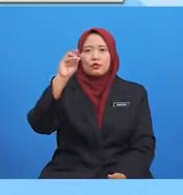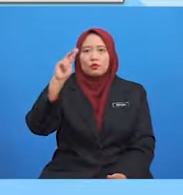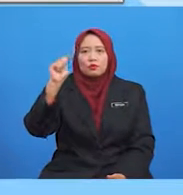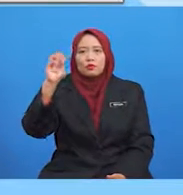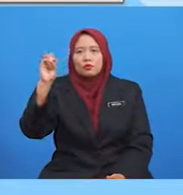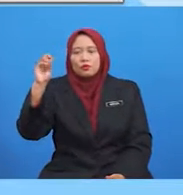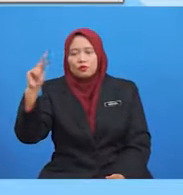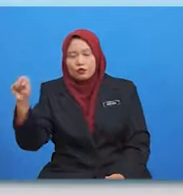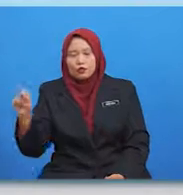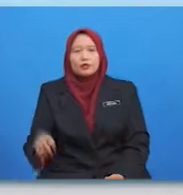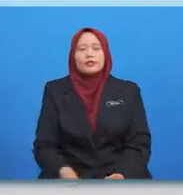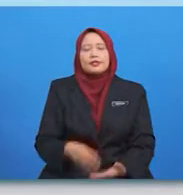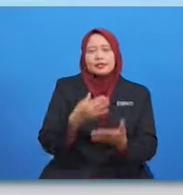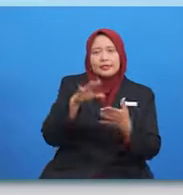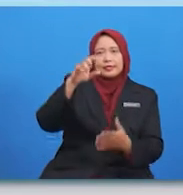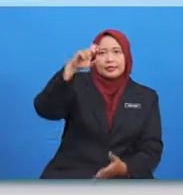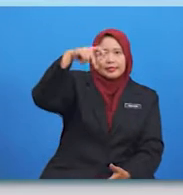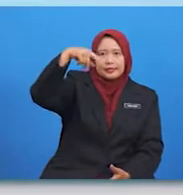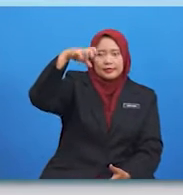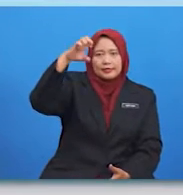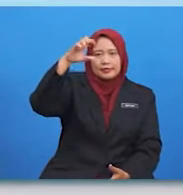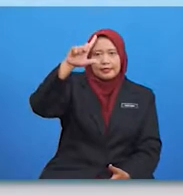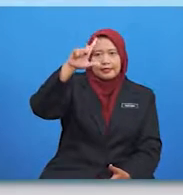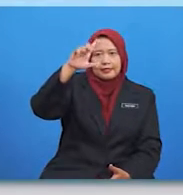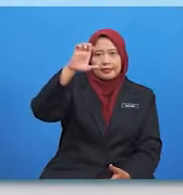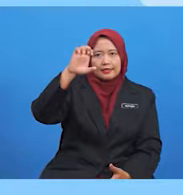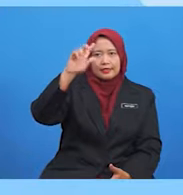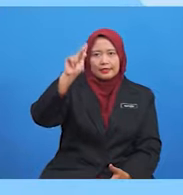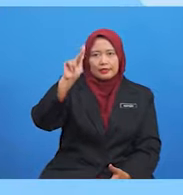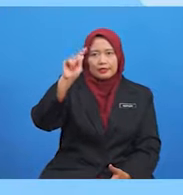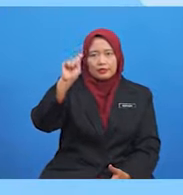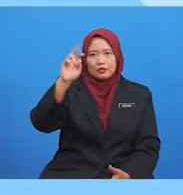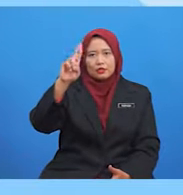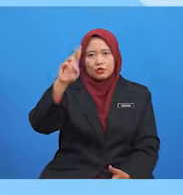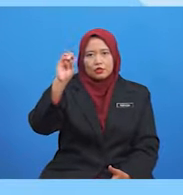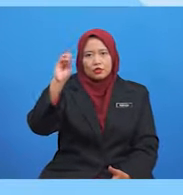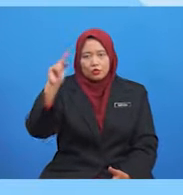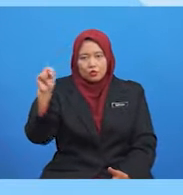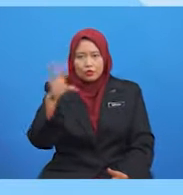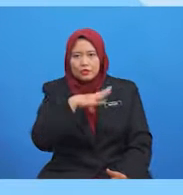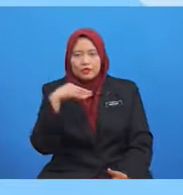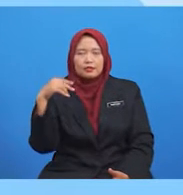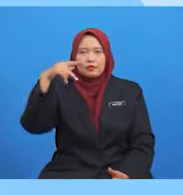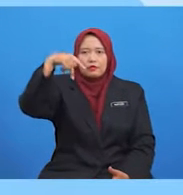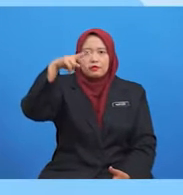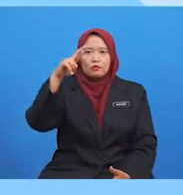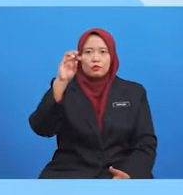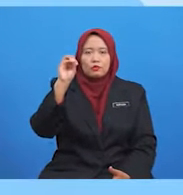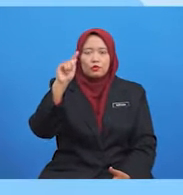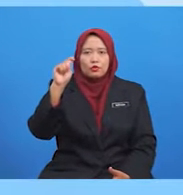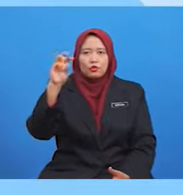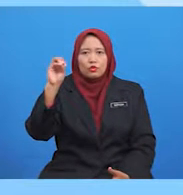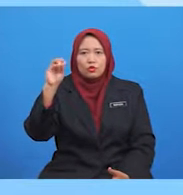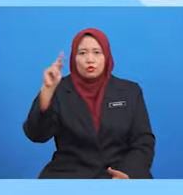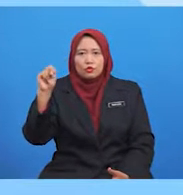neutron. Bolehkah murid-murid membezakan antara tiga zarah dalam struktur atom ini?